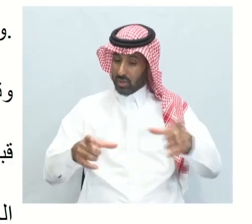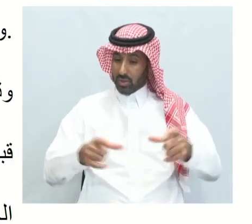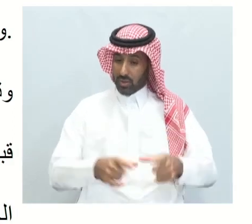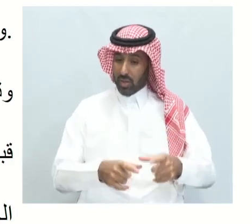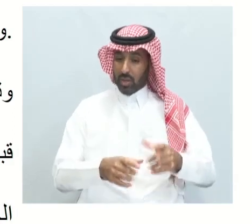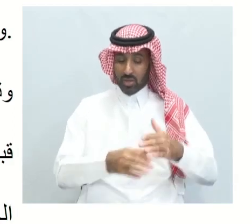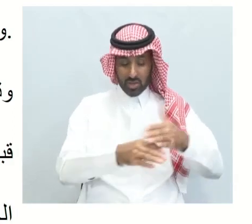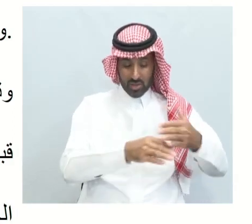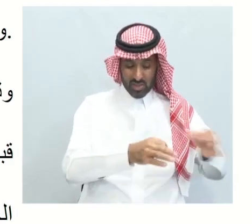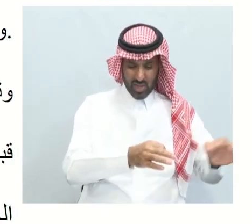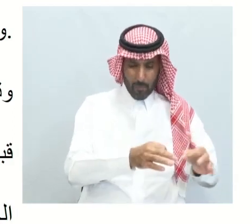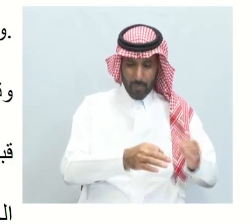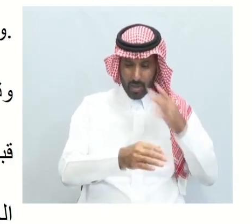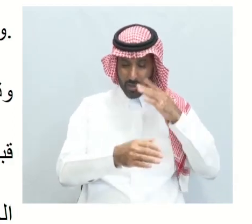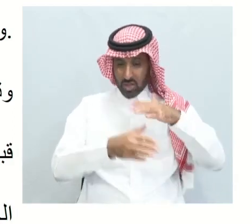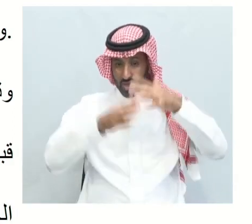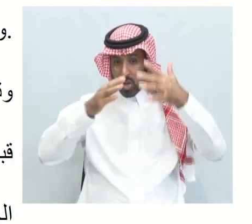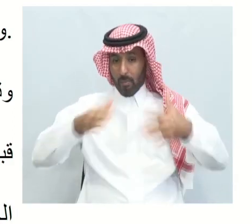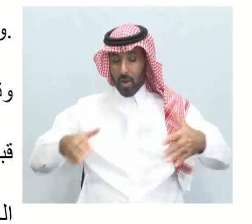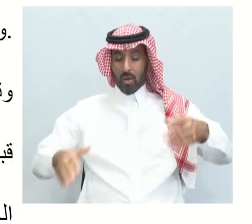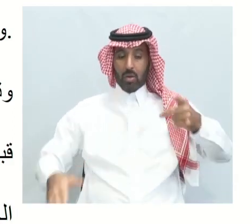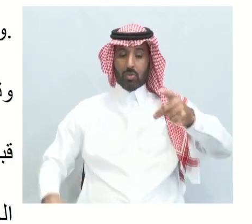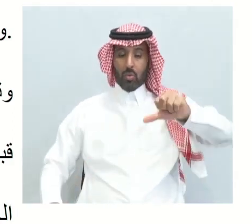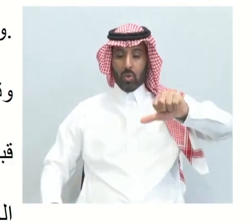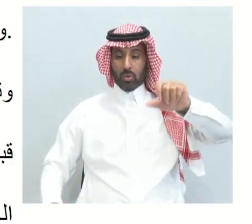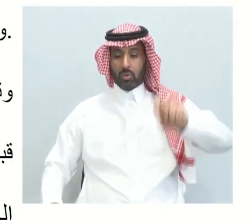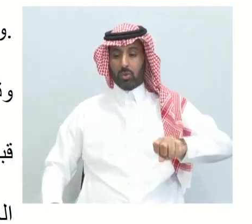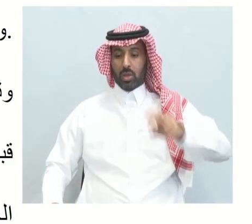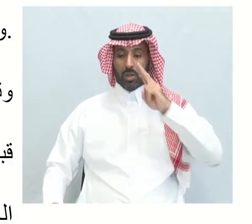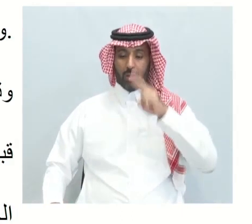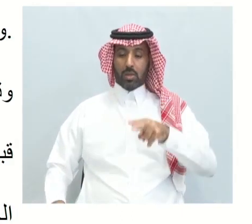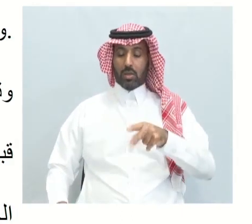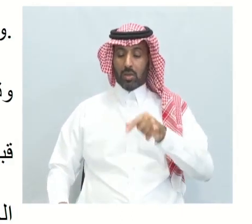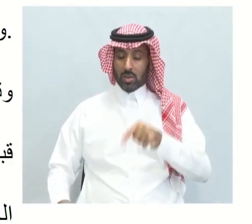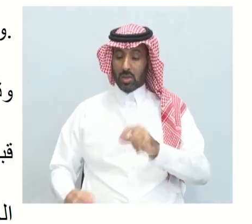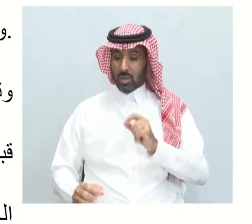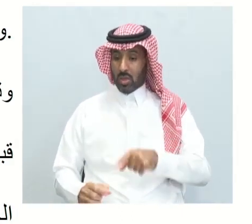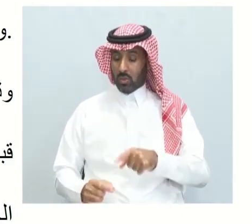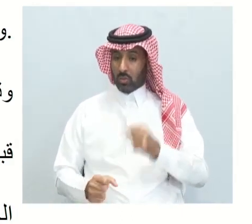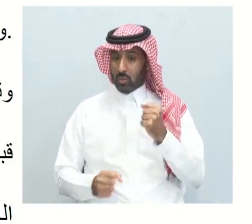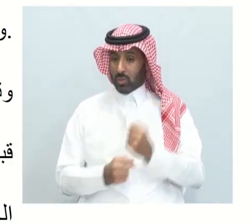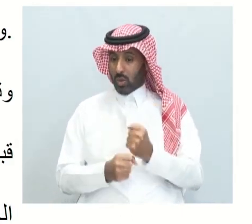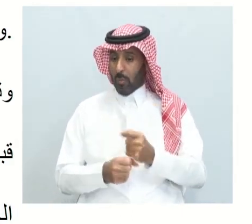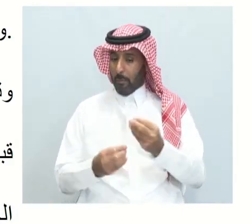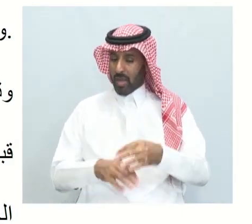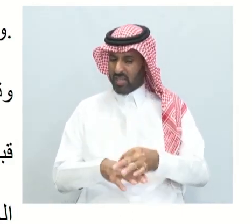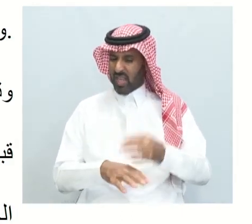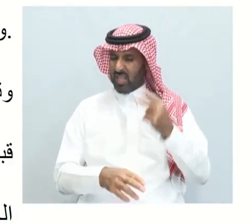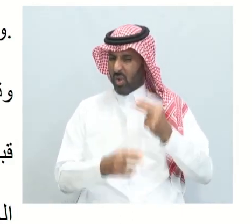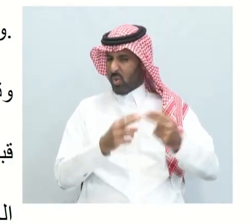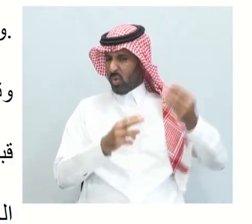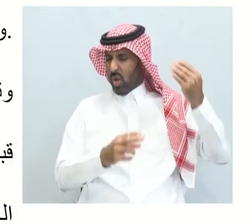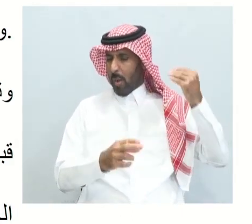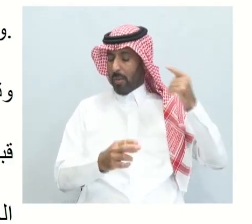جانبي جبل طويق وثمه دلائل على وجود نشاط بشري فيها يعود الى ما